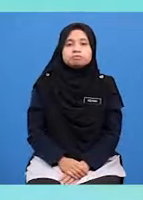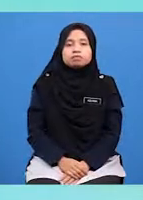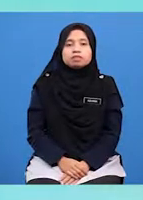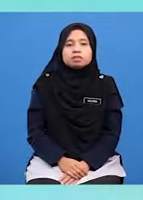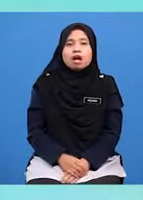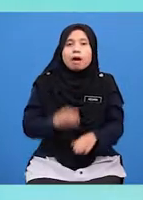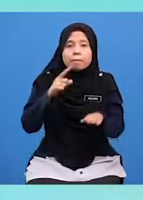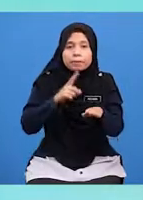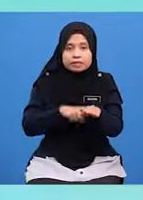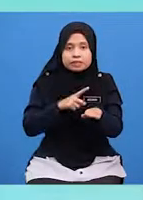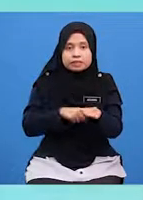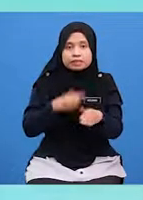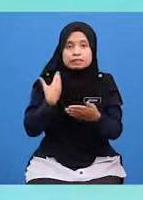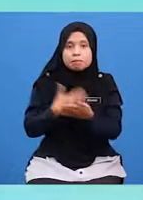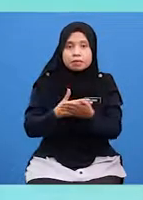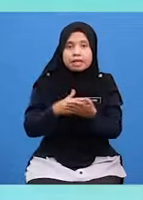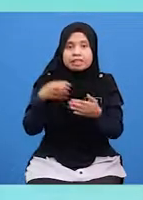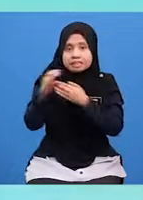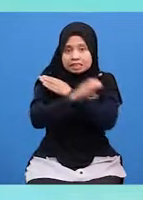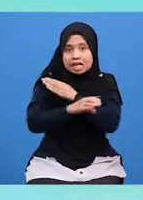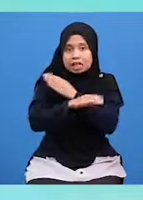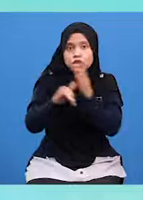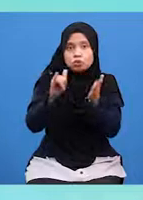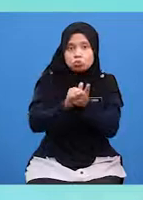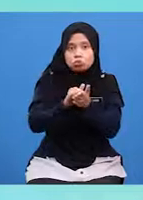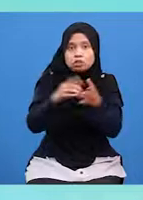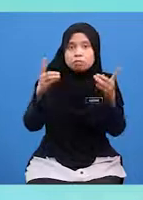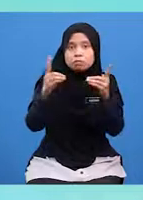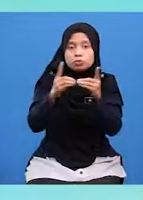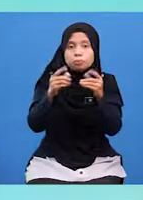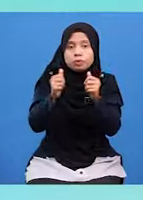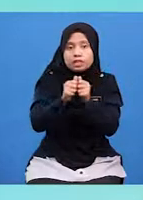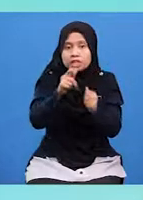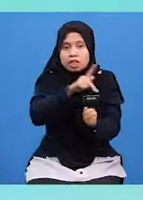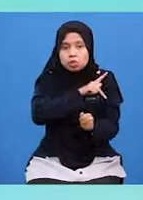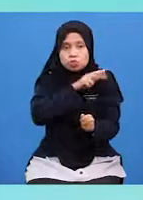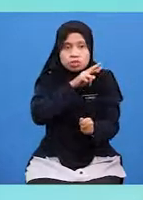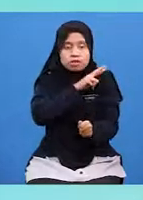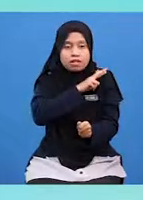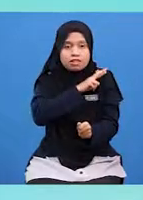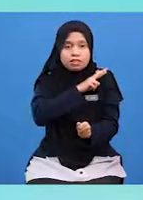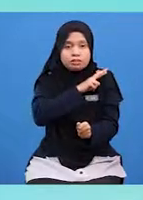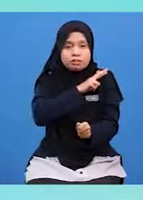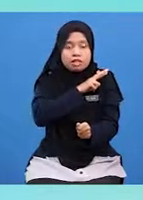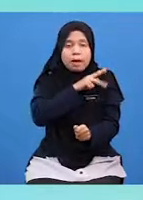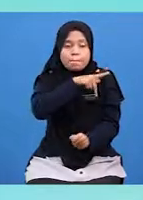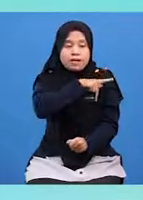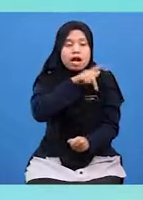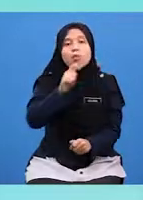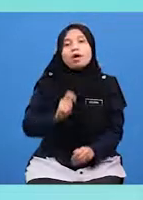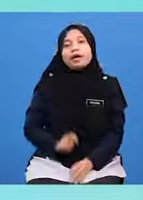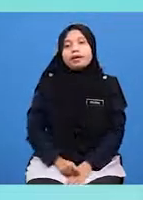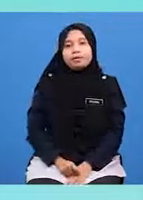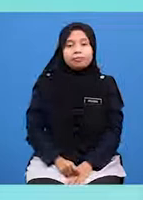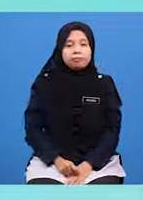Ketika sampai di negara tersebut, beliau berjumpa dengan pemerintah, wazir dan juga pegawai tinggi